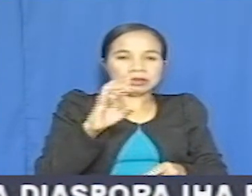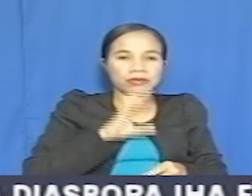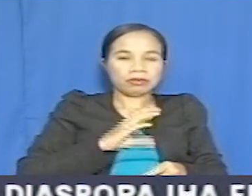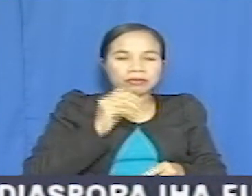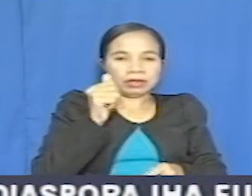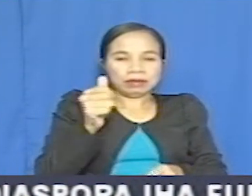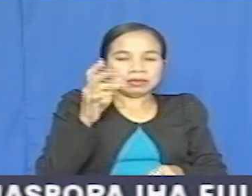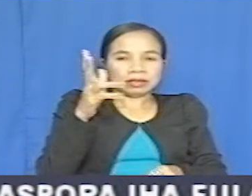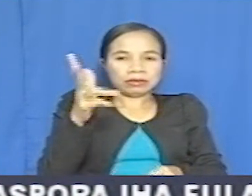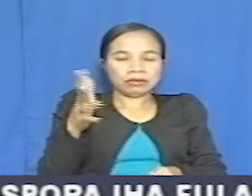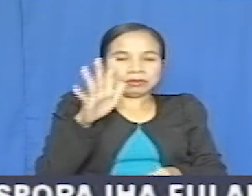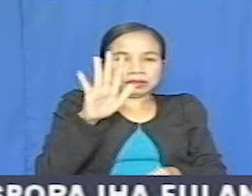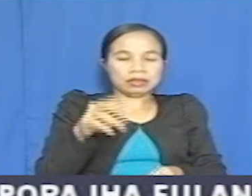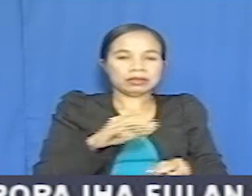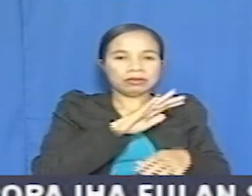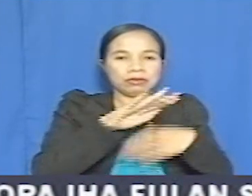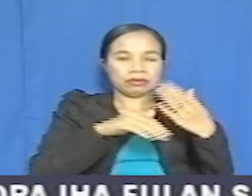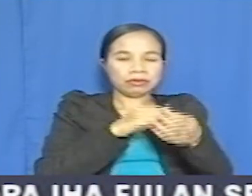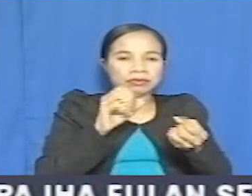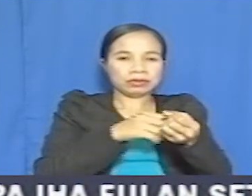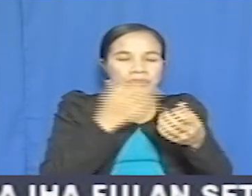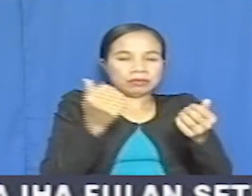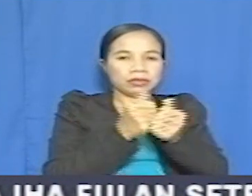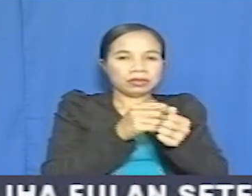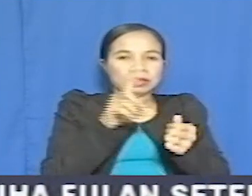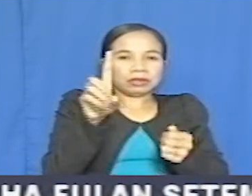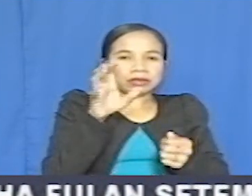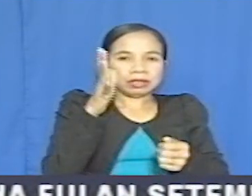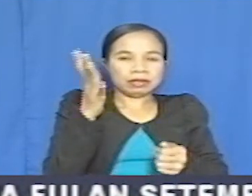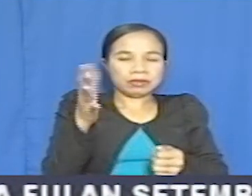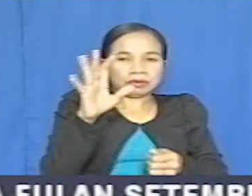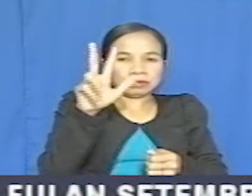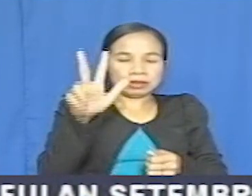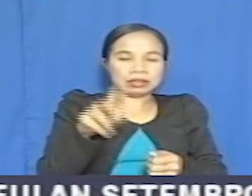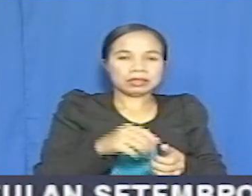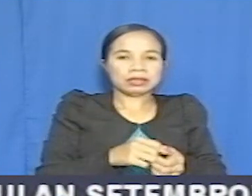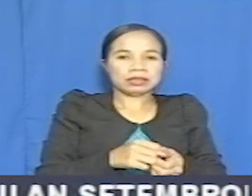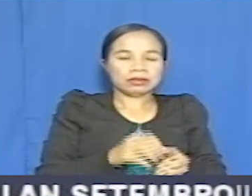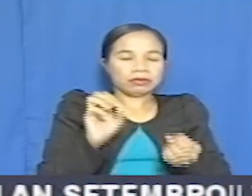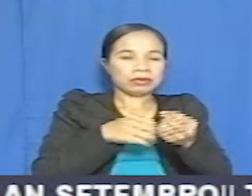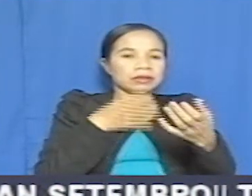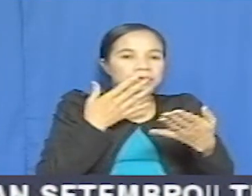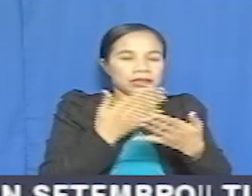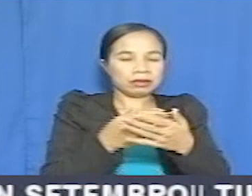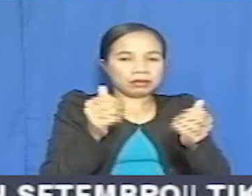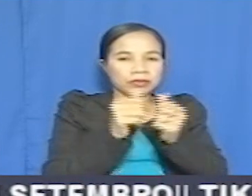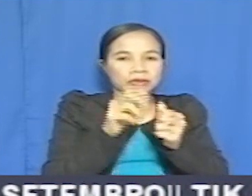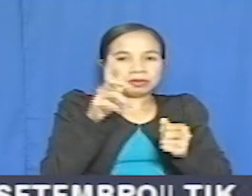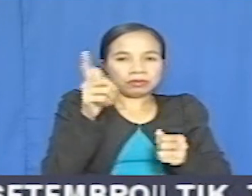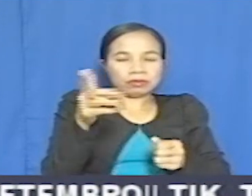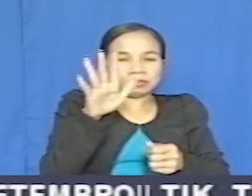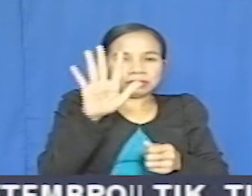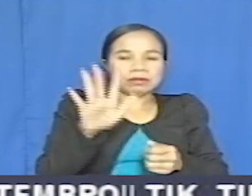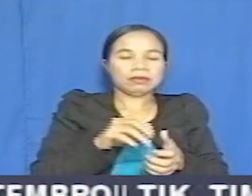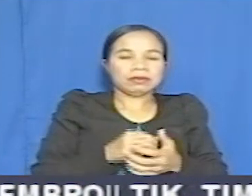Tolunulo, Racing Lima. Enquanto o total caso não resiste a Motocato Cida Lima, Nulo, Racing Tolu, no Recuperado, em Ruanulo, Racing Lima.